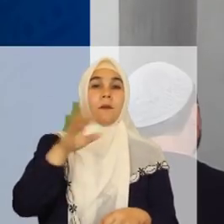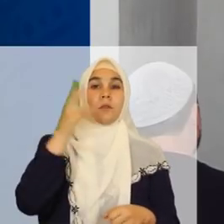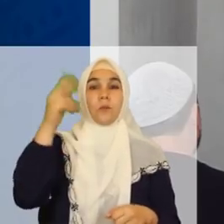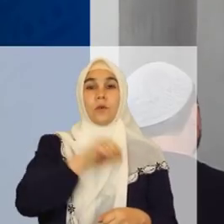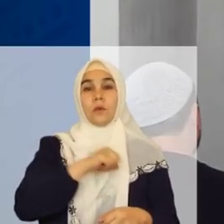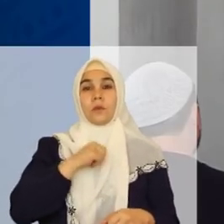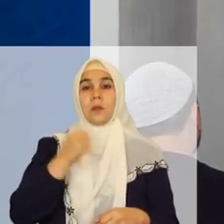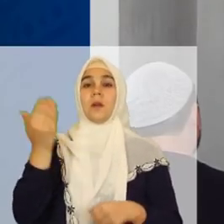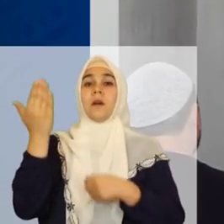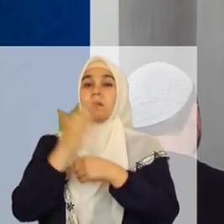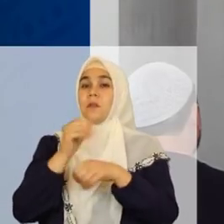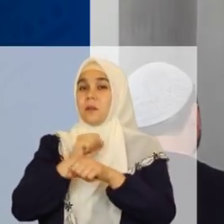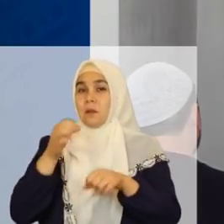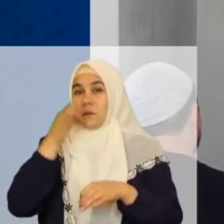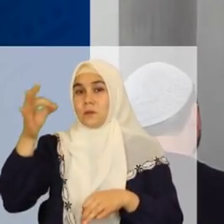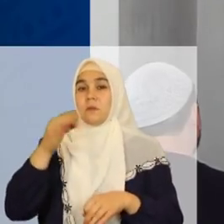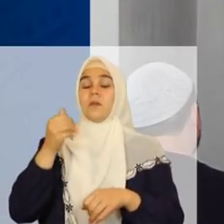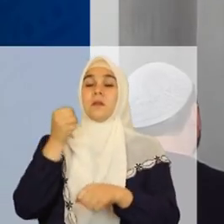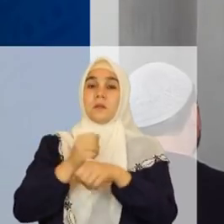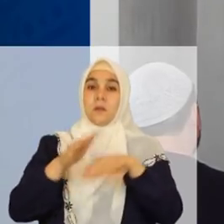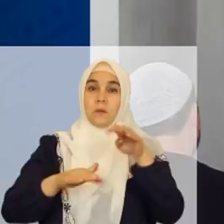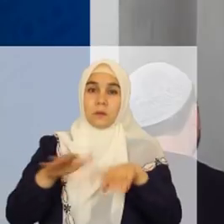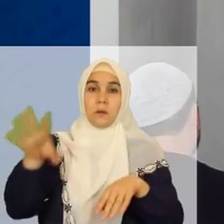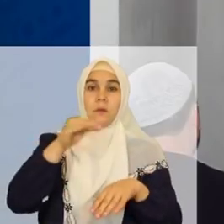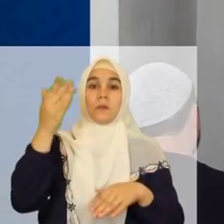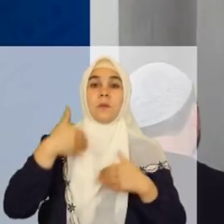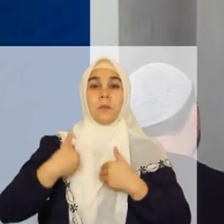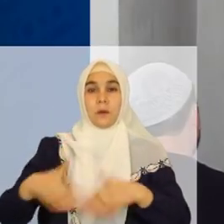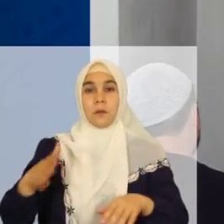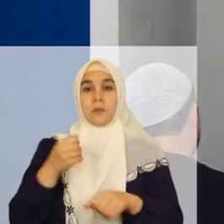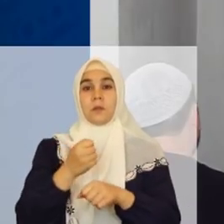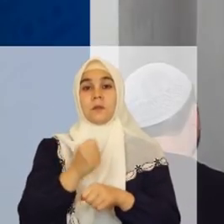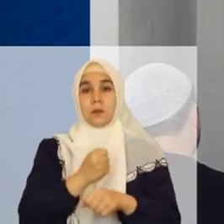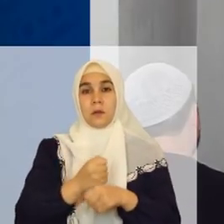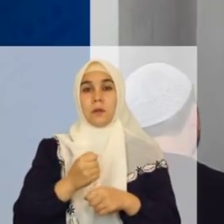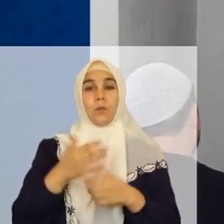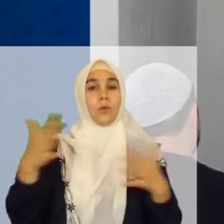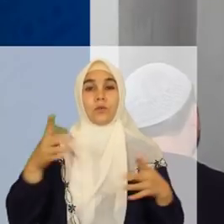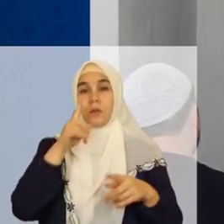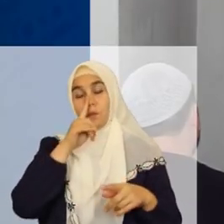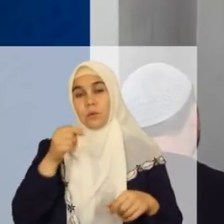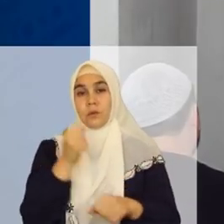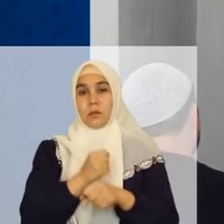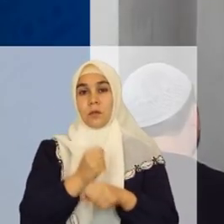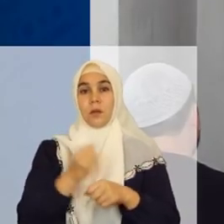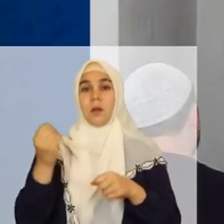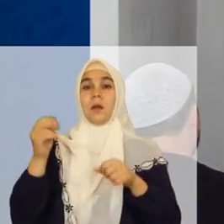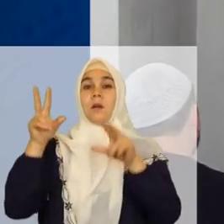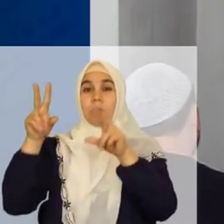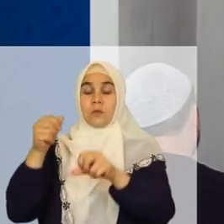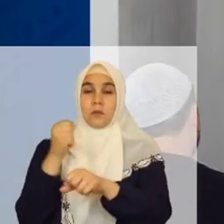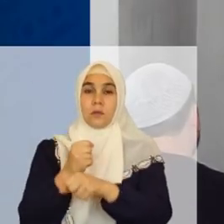Allohning haqqi bo'lgan gunohlarda qo'l urganmi? Hammasini tavba qiladi, nadomat qiladi, qayta qilmaslikka ahdi qaror qiladi,